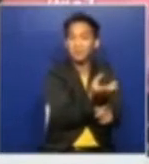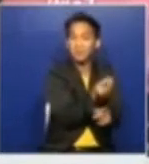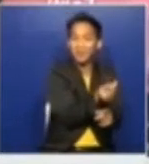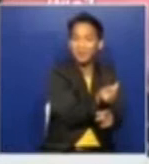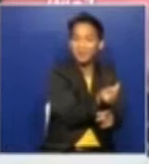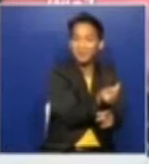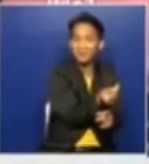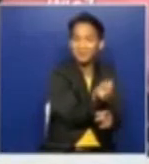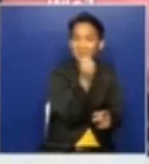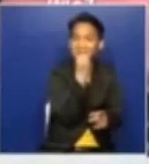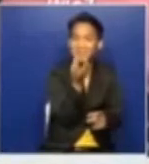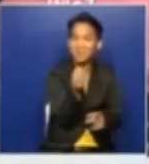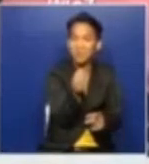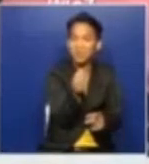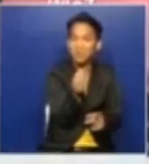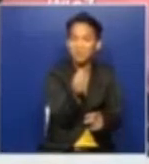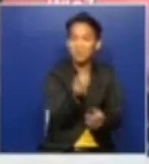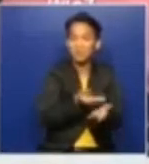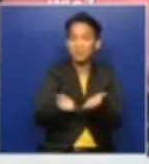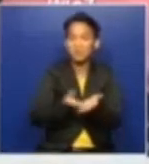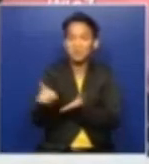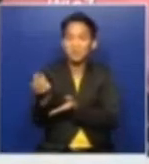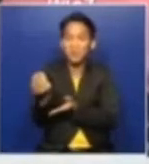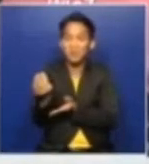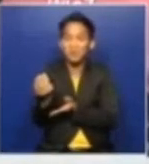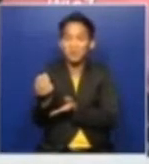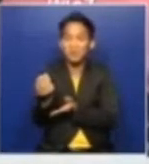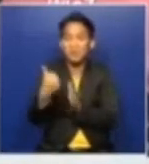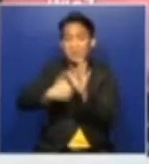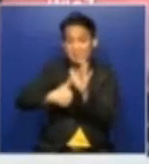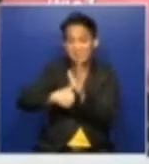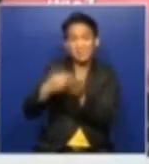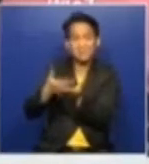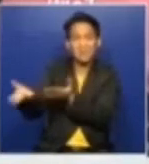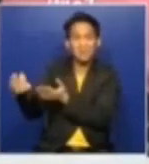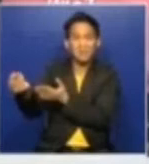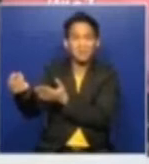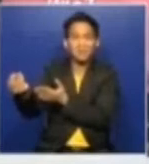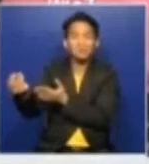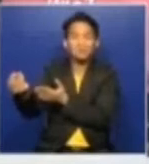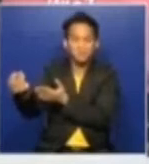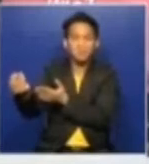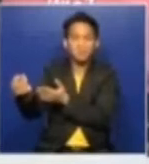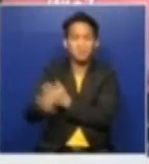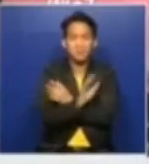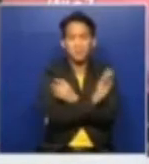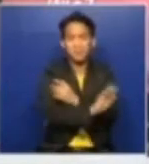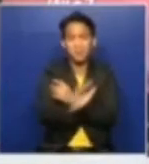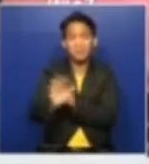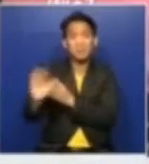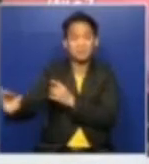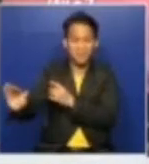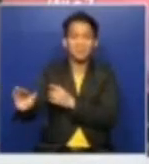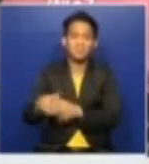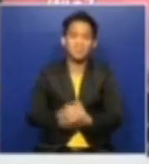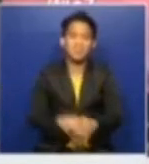ได้มีการวางแผนแล้วมันจะลดการที่จะเป็นดอกเบี้ยเงินต้นกับการที่จะเป็นกู้เนี่ยได้มากทีเดียวละครับเพราะฉะนั้